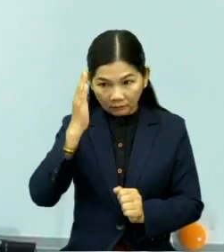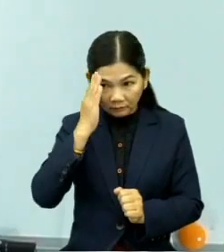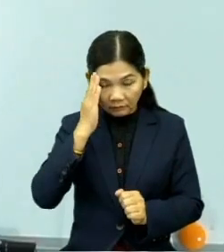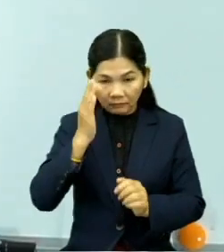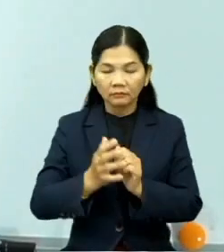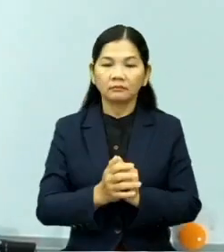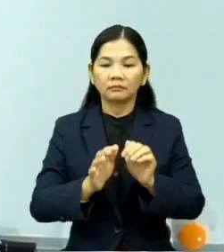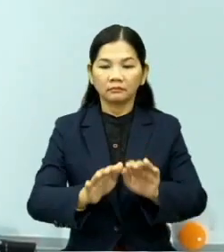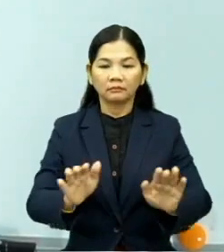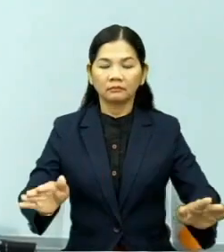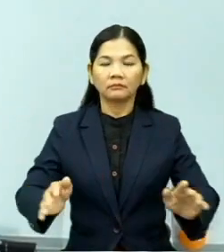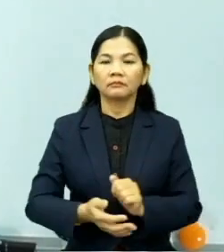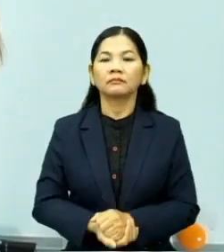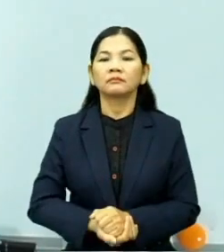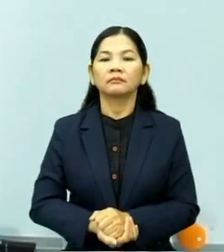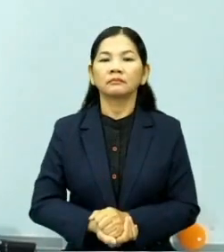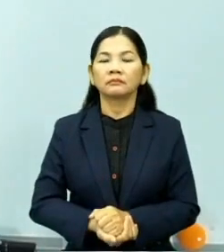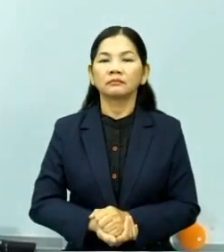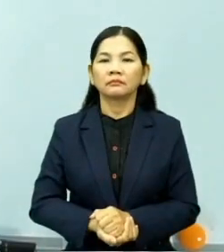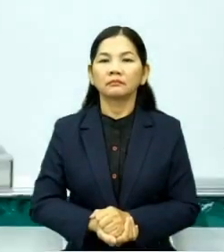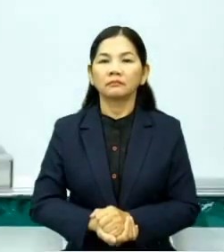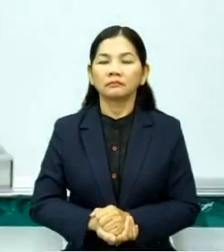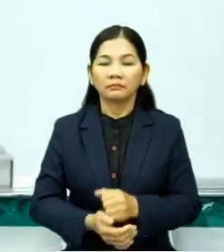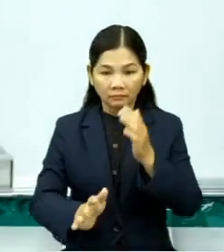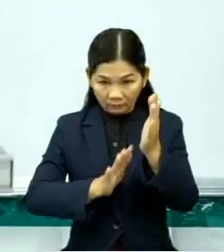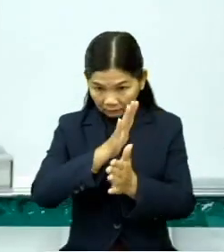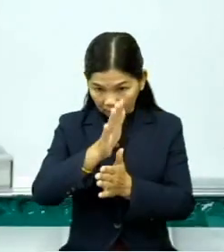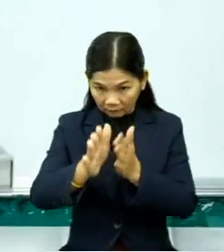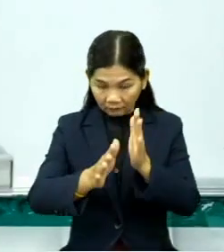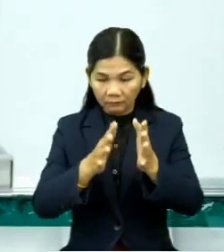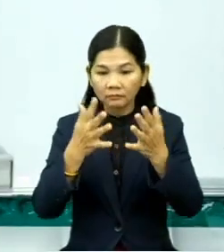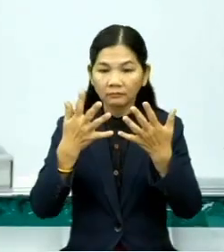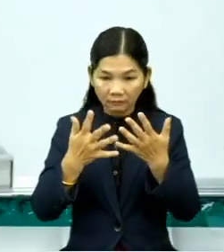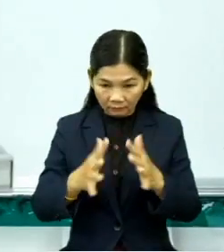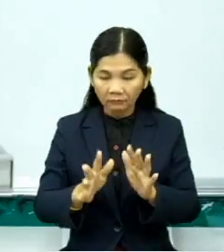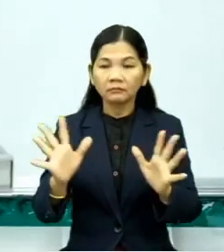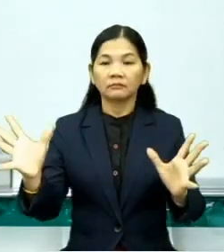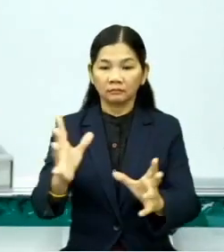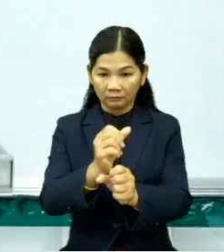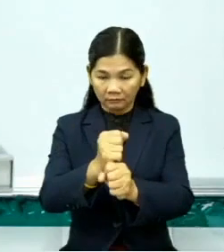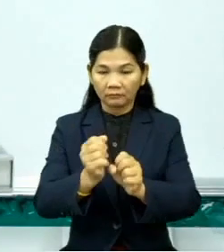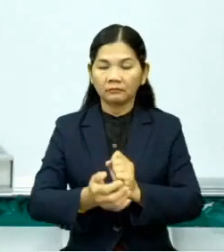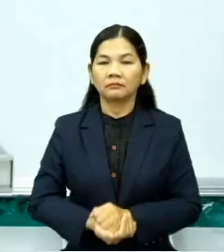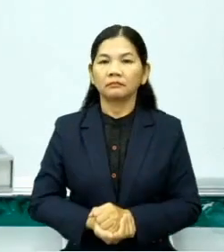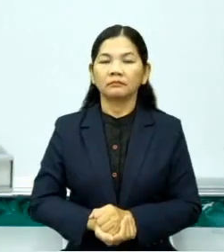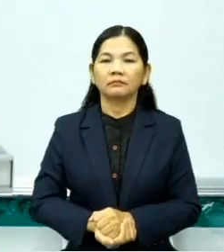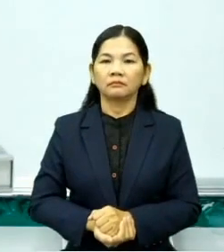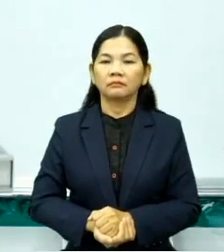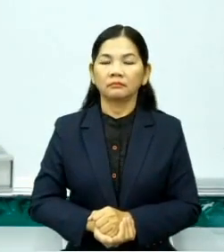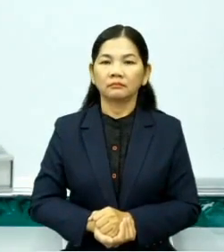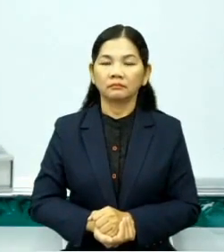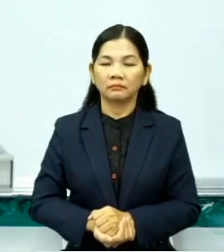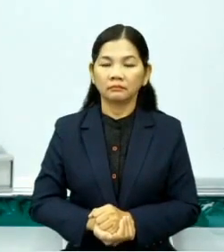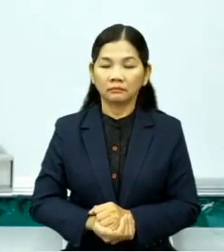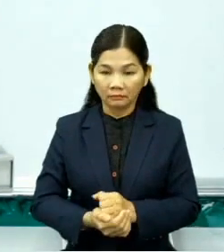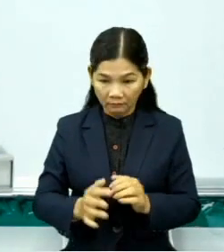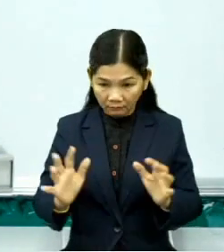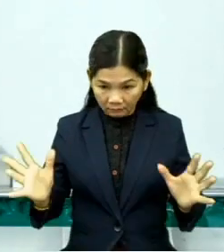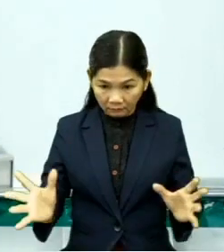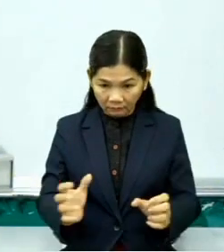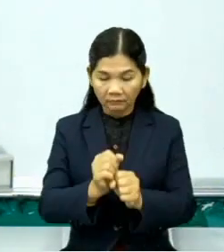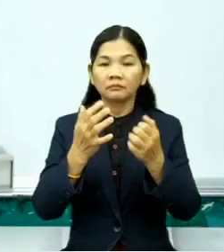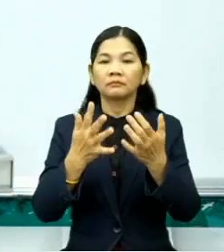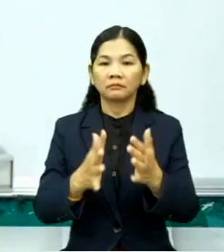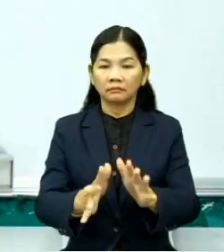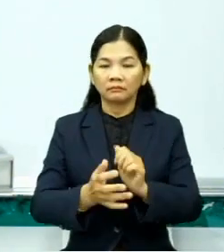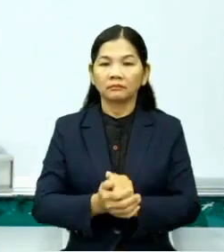ក់ថាកូនកូនទាំងអស់គ្នាចាកូនបានអានអត្ថបទនេះចាចប់ហើយណាកូនណាចាអញ្ចឹងបើកូនអានអត្ថបទនេះចប់ហើ